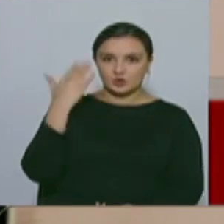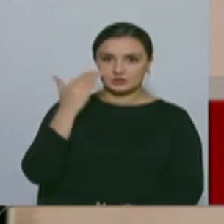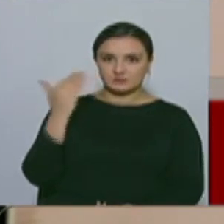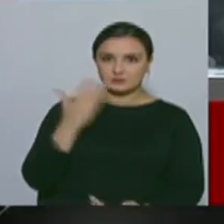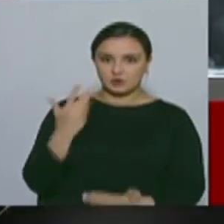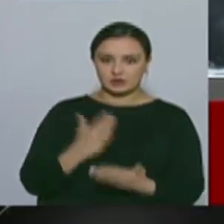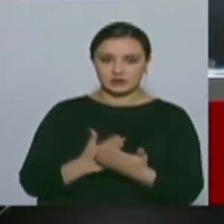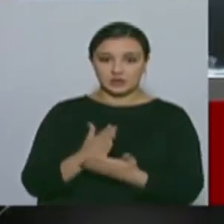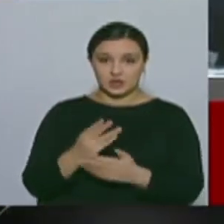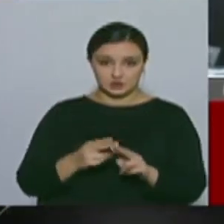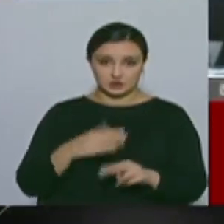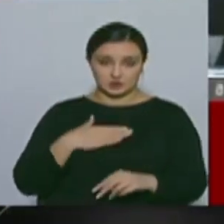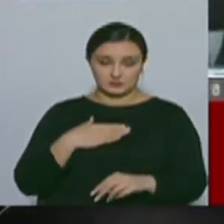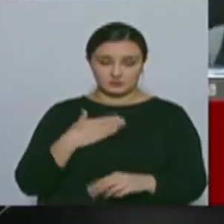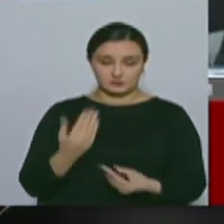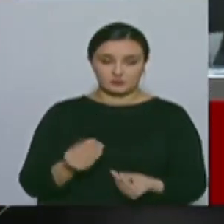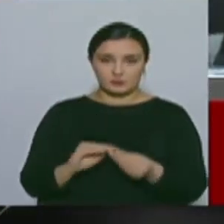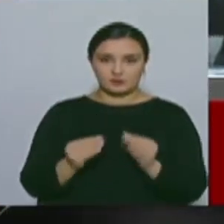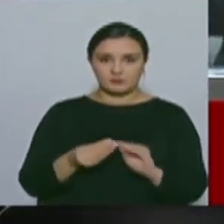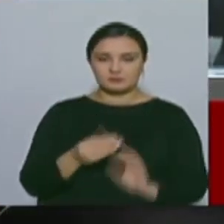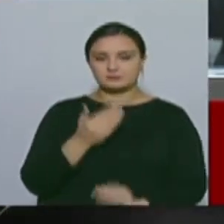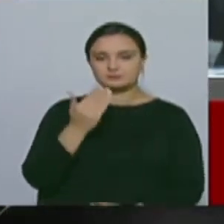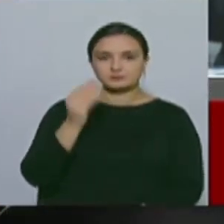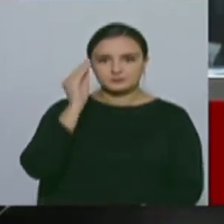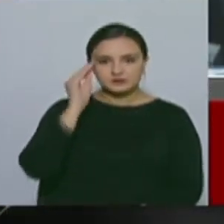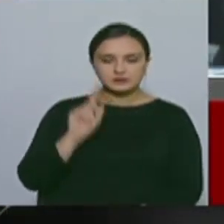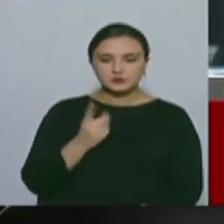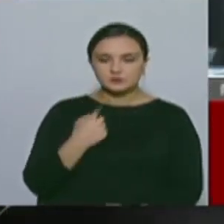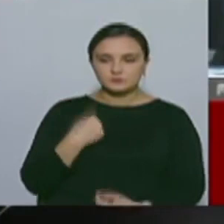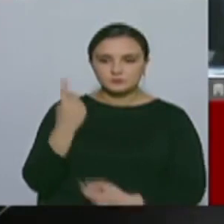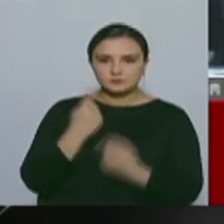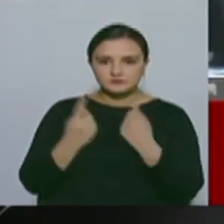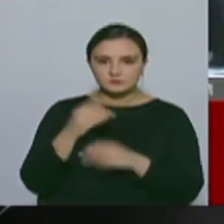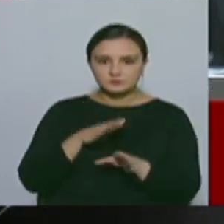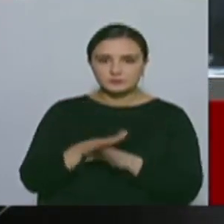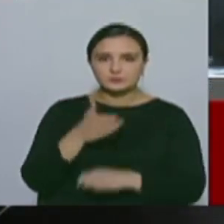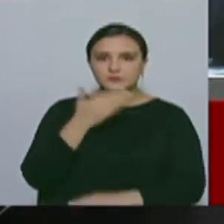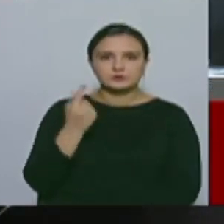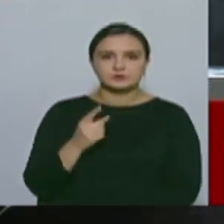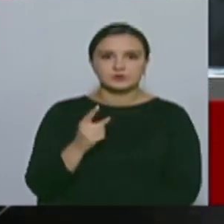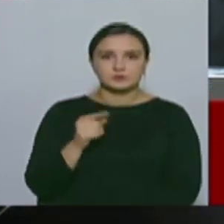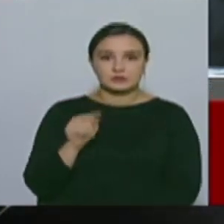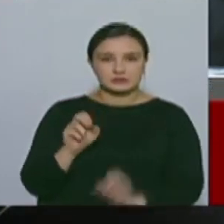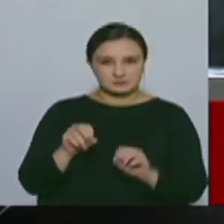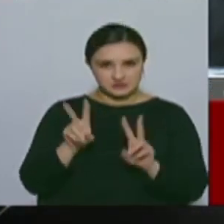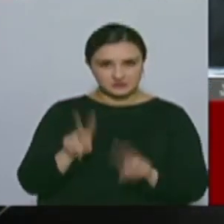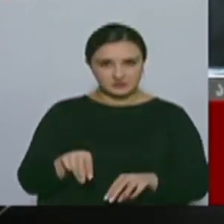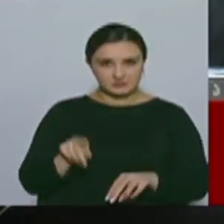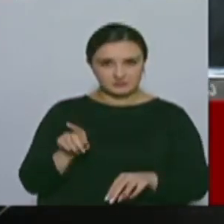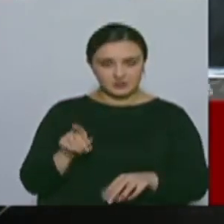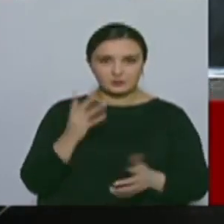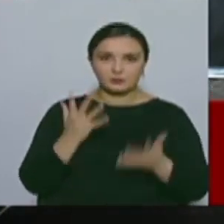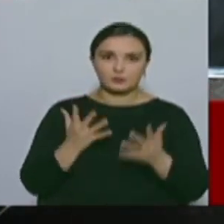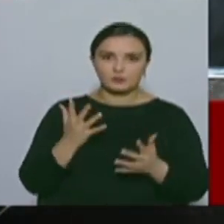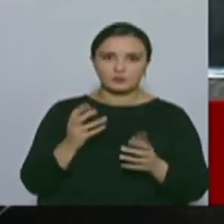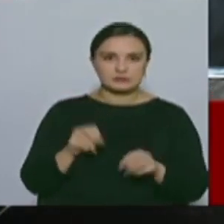პრობლემა. ბატონო ვახტანგ, როგორ ფიქრობთ, რატომ ვერ ვიღებთ ჩვენ იმ ინფორმაციას, რომელზეც თქვენ საუბრობთ? ეს განზრახ ხდება თუ ეს